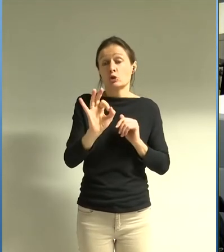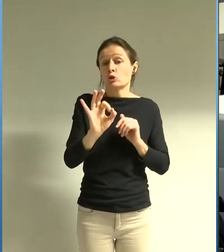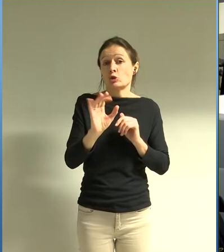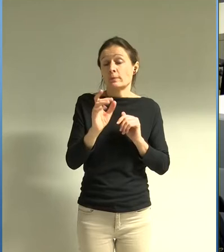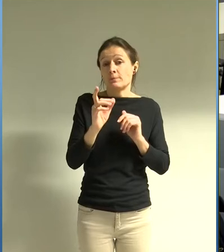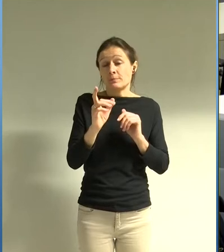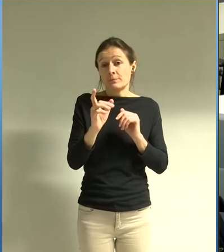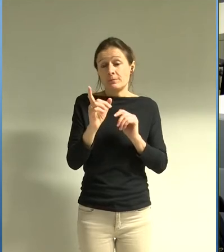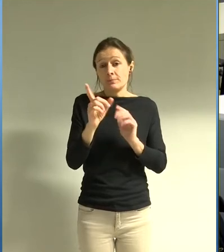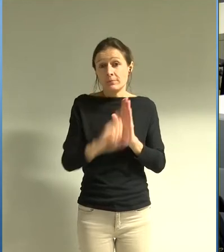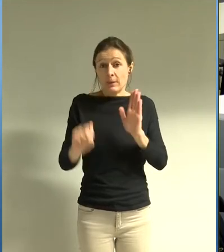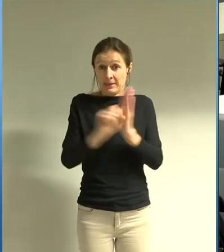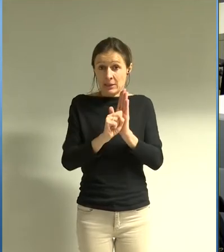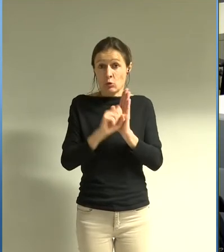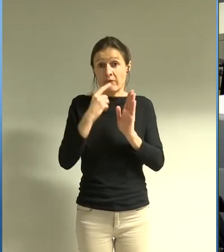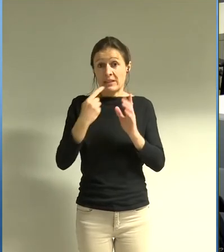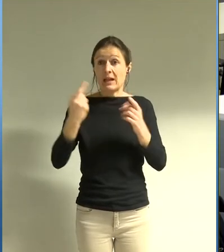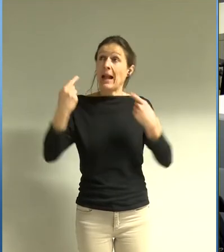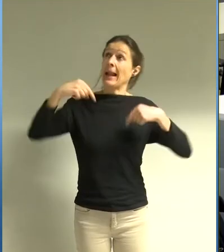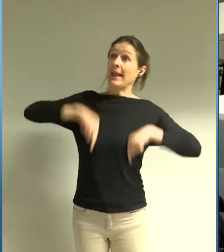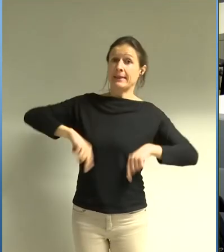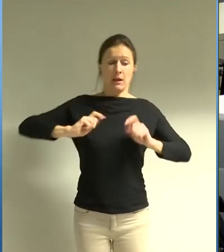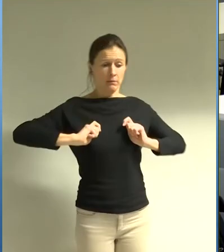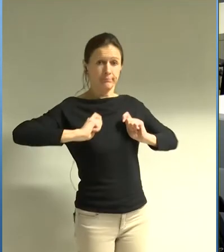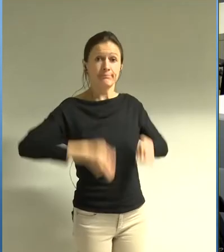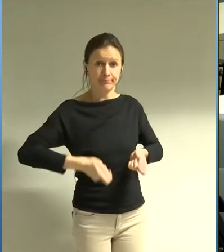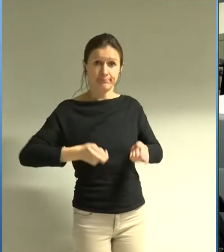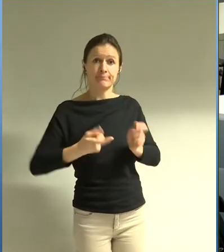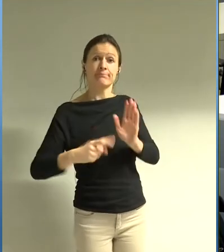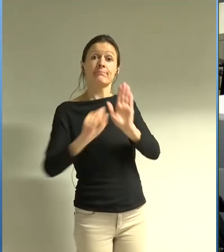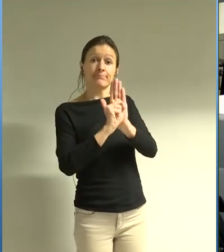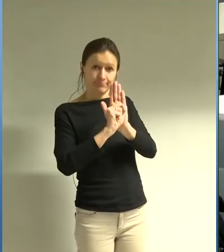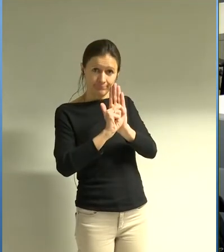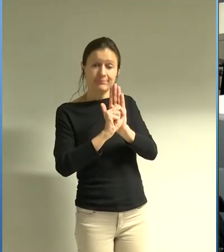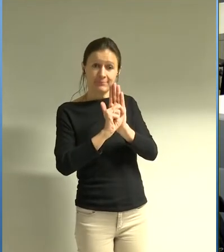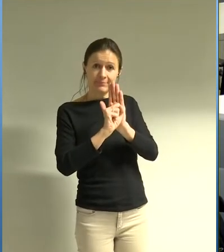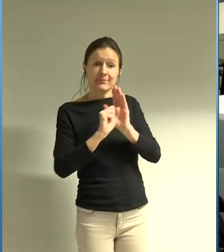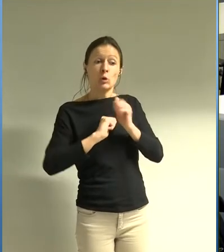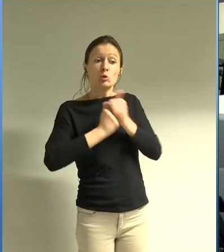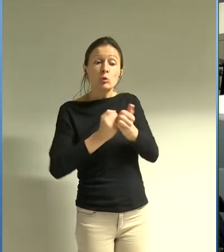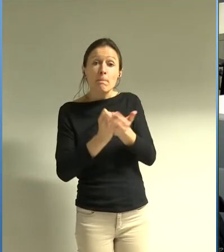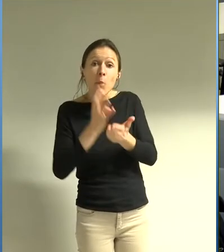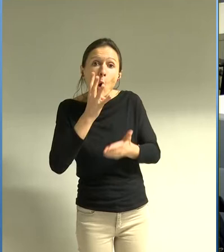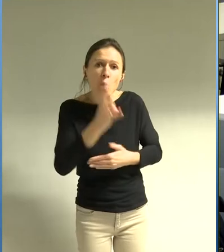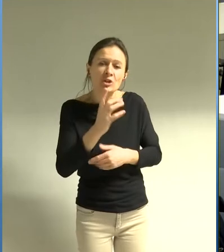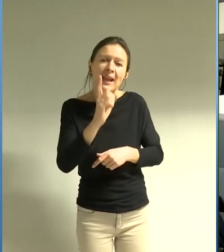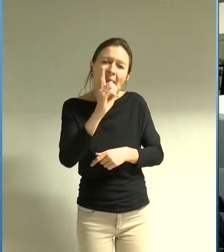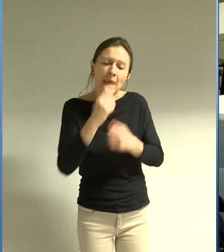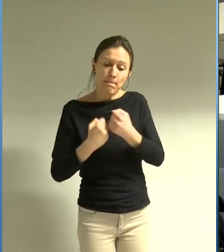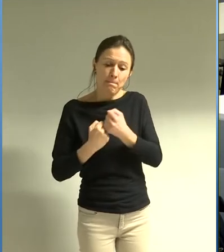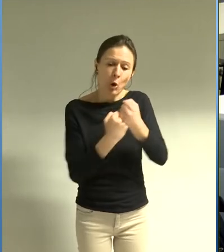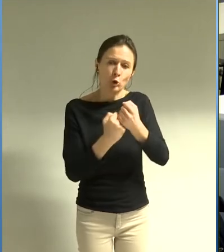est qui la donne qui l'attribuent pardon le label et qu'il attribue un projet et a surtout un porteur de projet